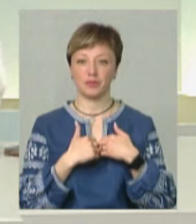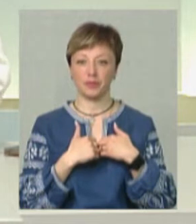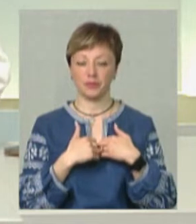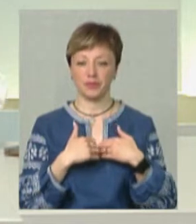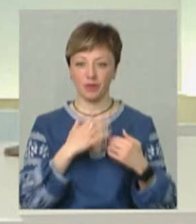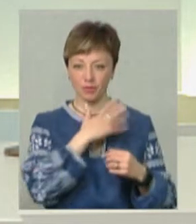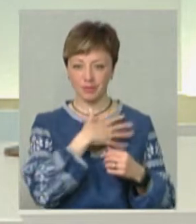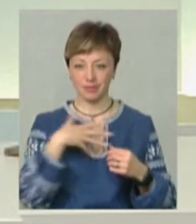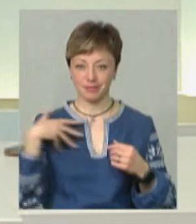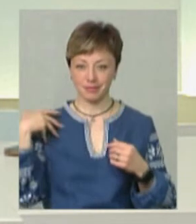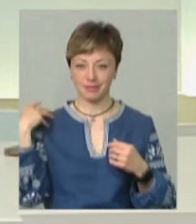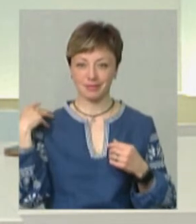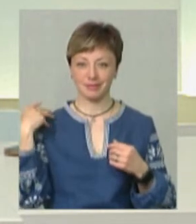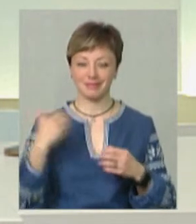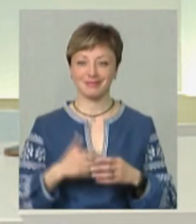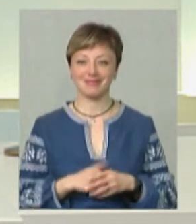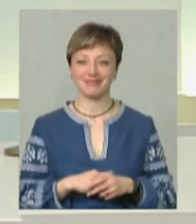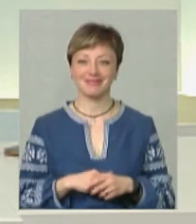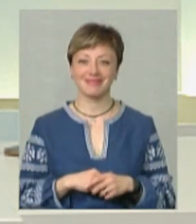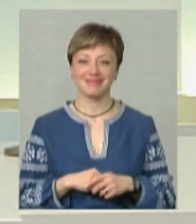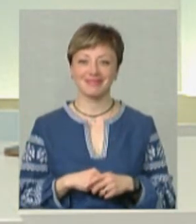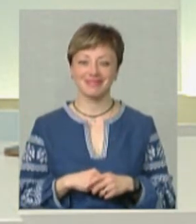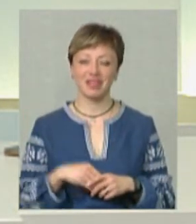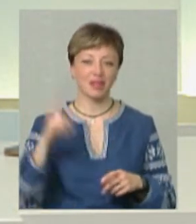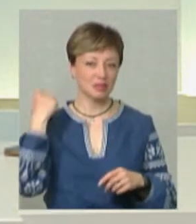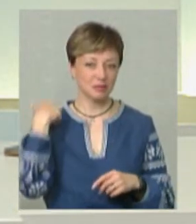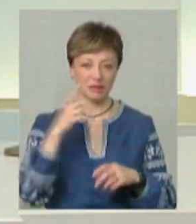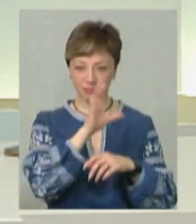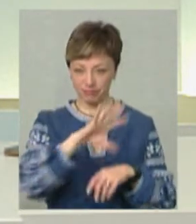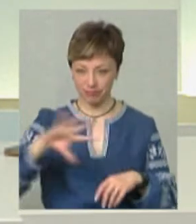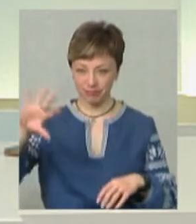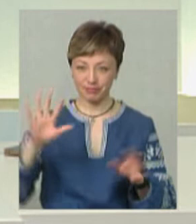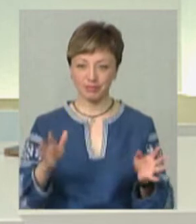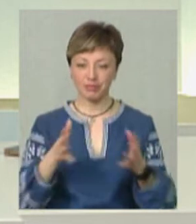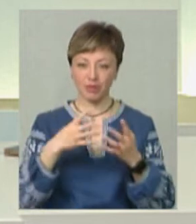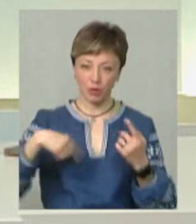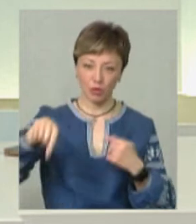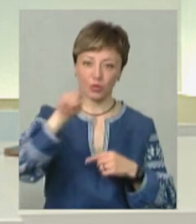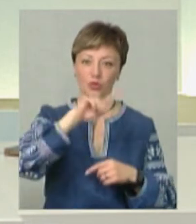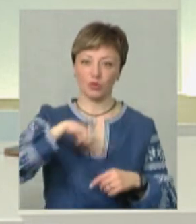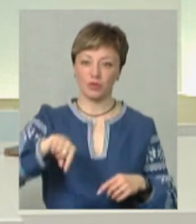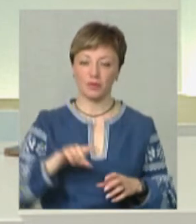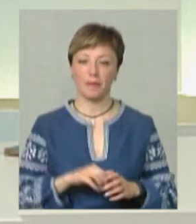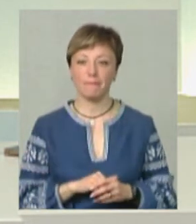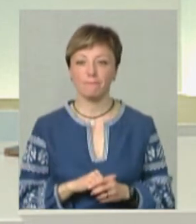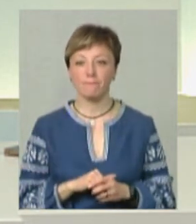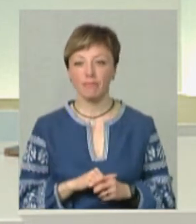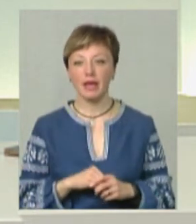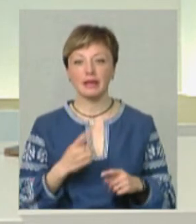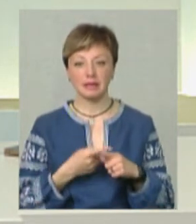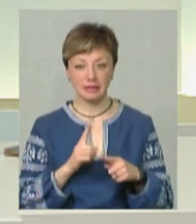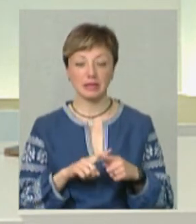полики, сюди наперед і так само ось поєднувся, тобто круговим таким розміщенням.